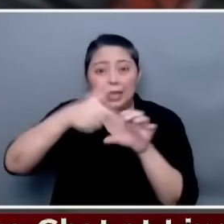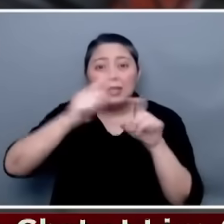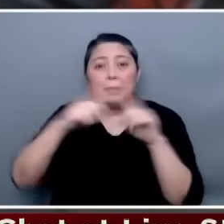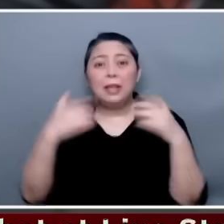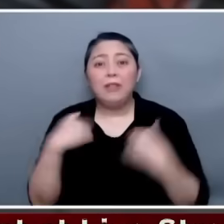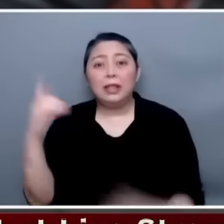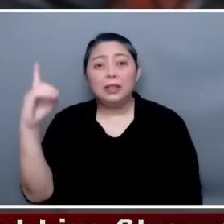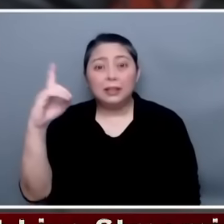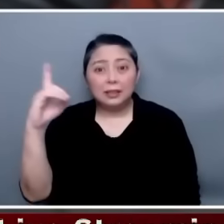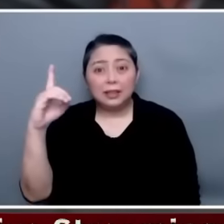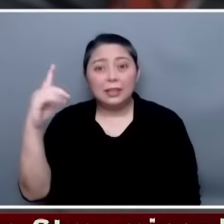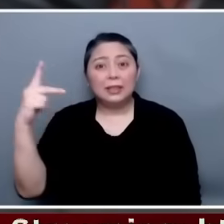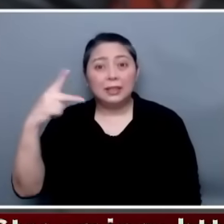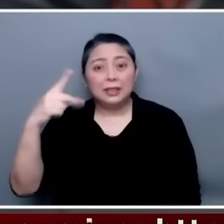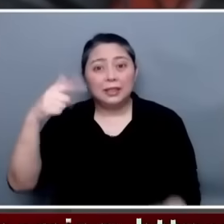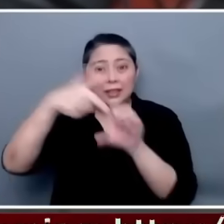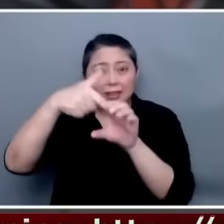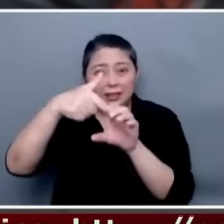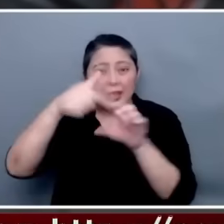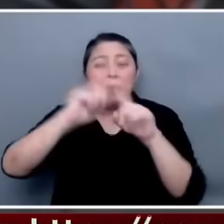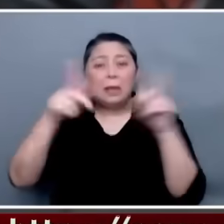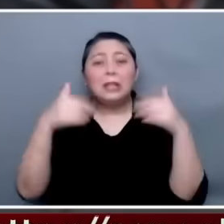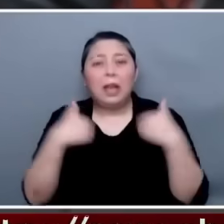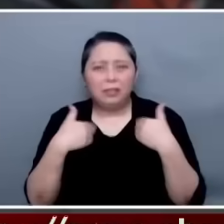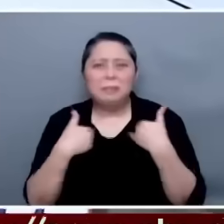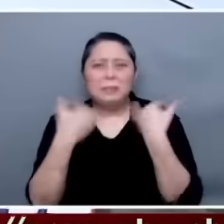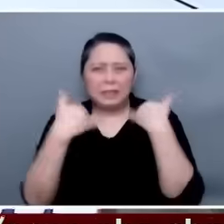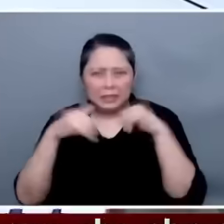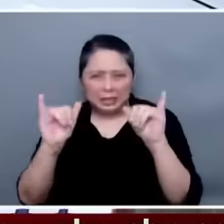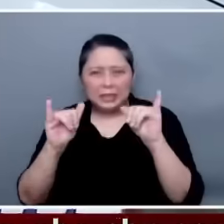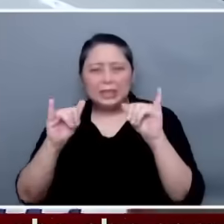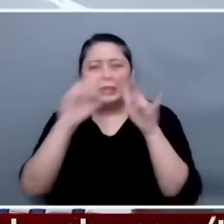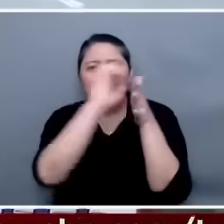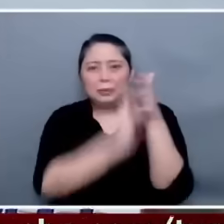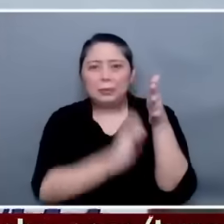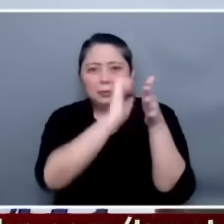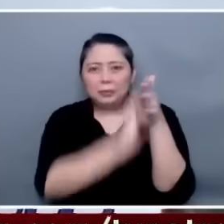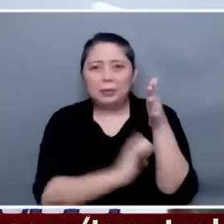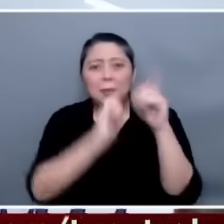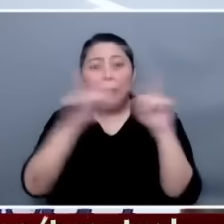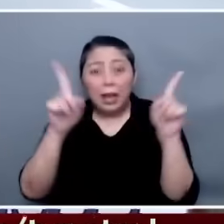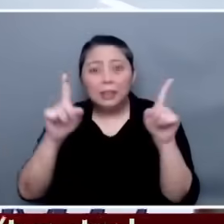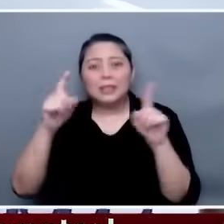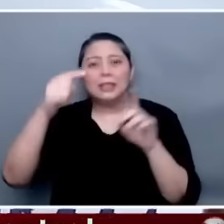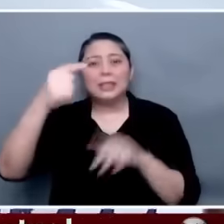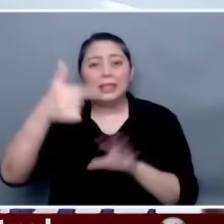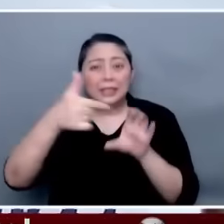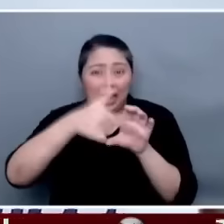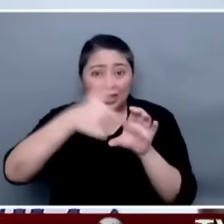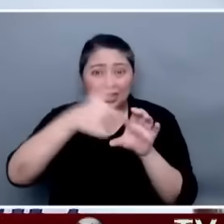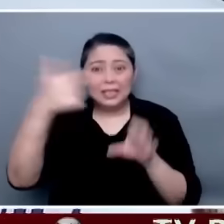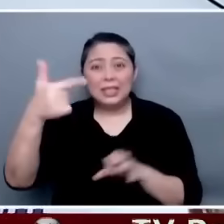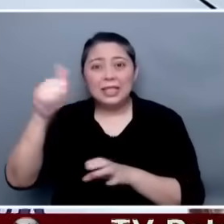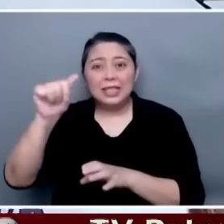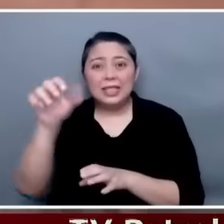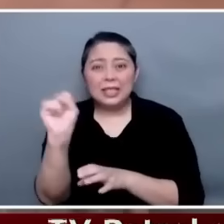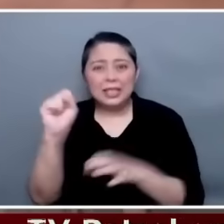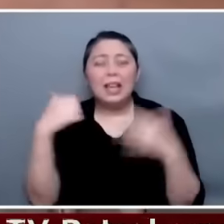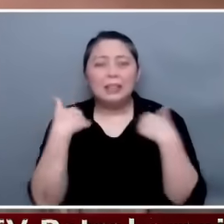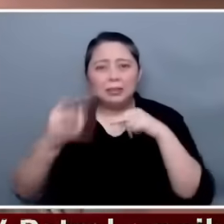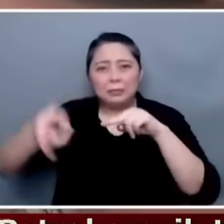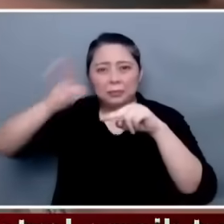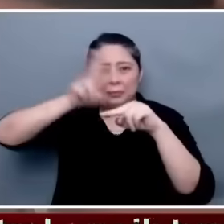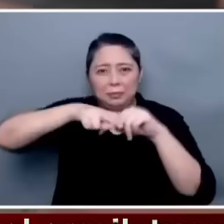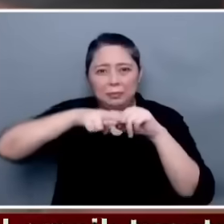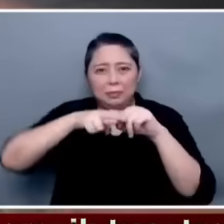news, big time pa rin ang dagdag presyo sa gasolina. Kaya dismayado ang taxi driver na si Victor dahil lalong liliit